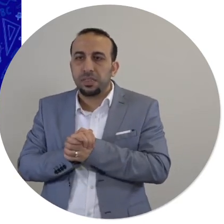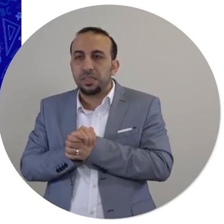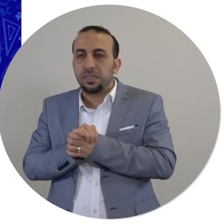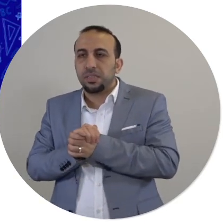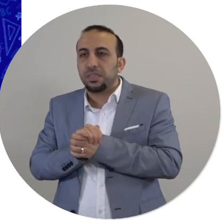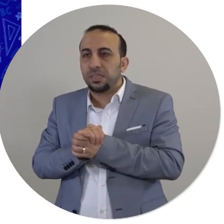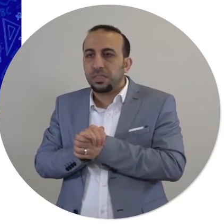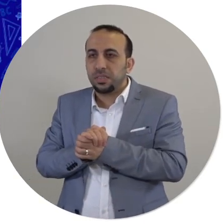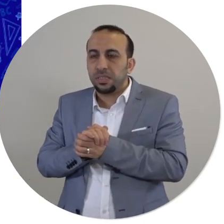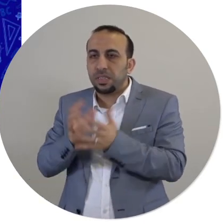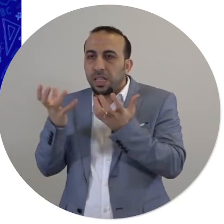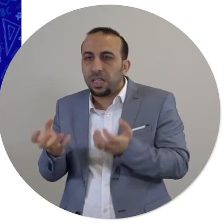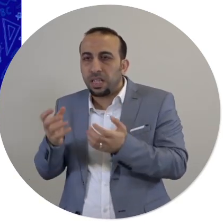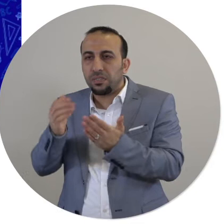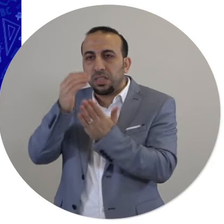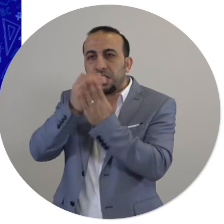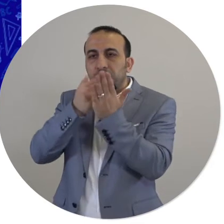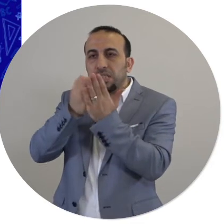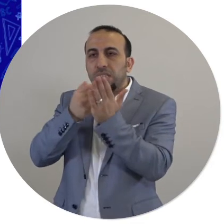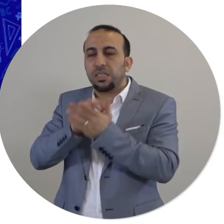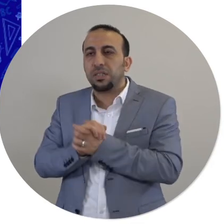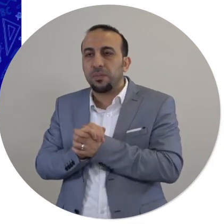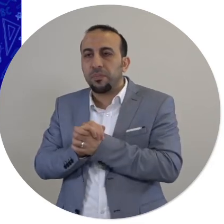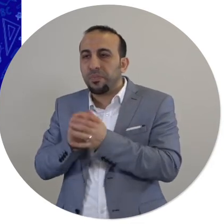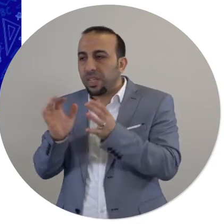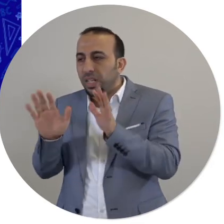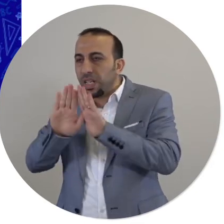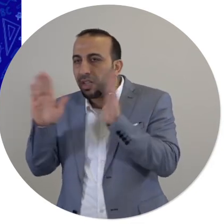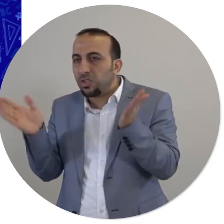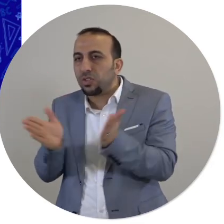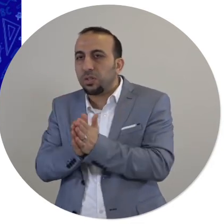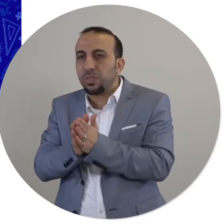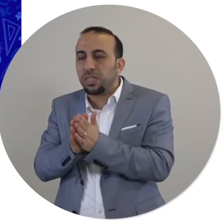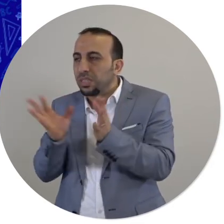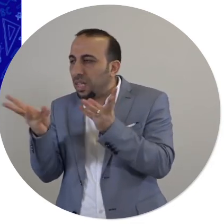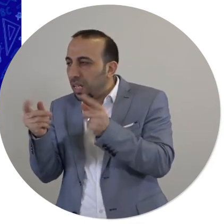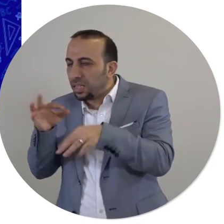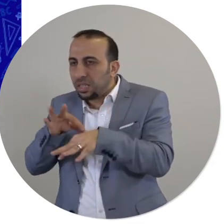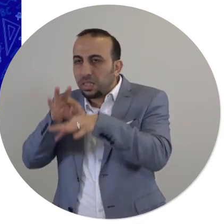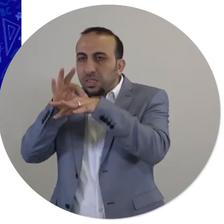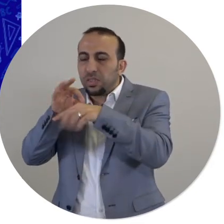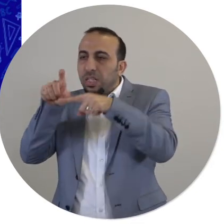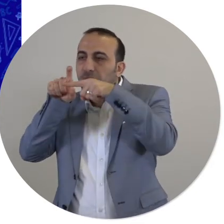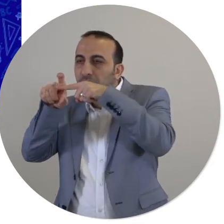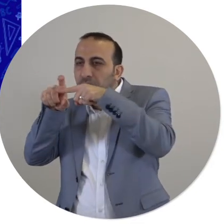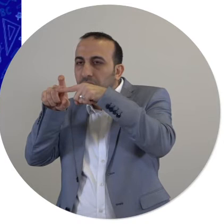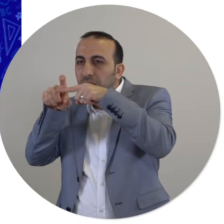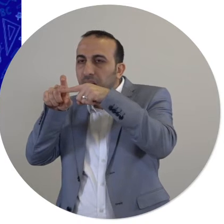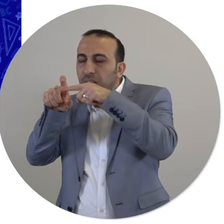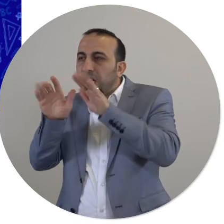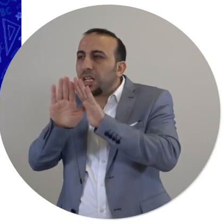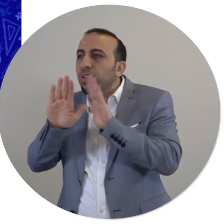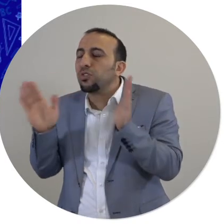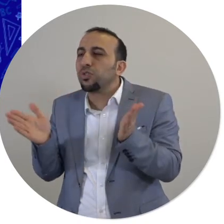كلها قوانين أنواع الكثافة السكانية، وسوف نطبق عليهم من خلال المسائل، ولكن نحتاج منك